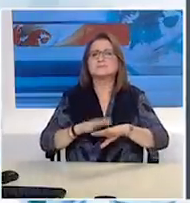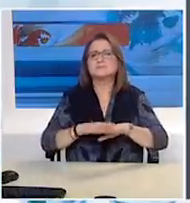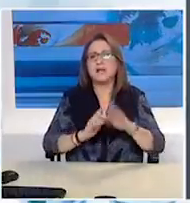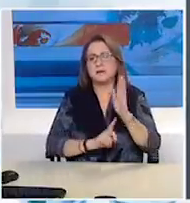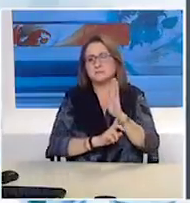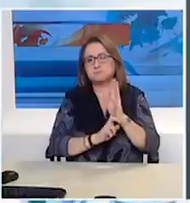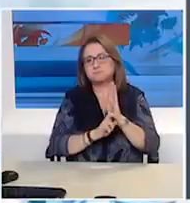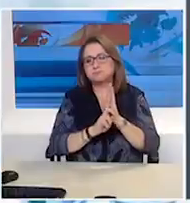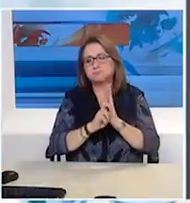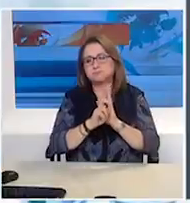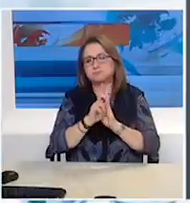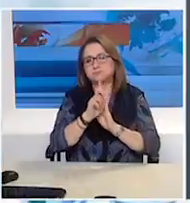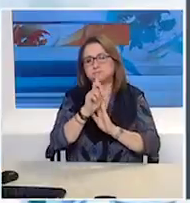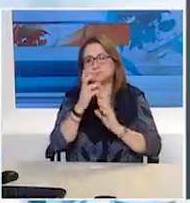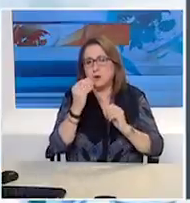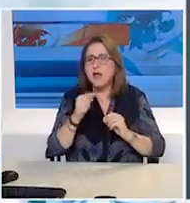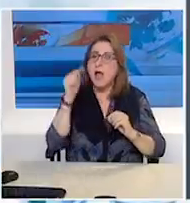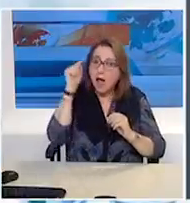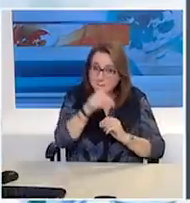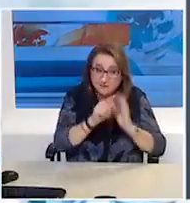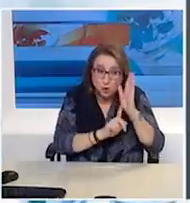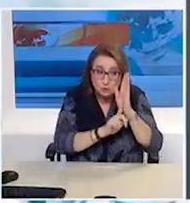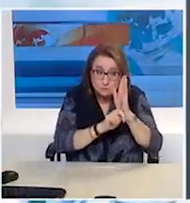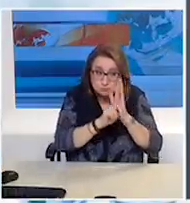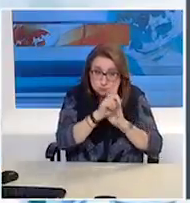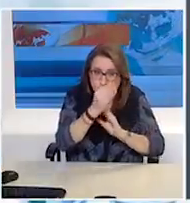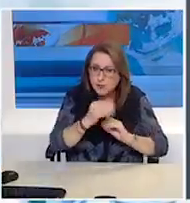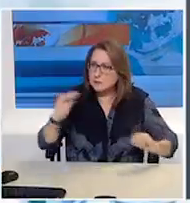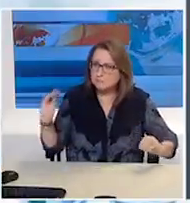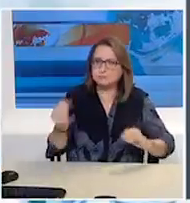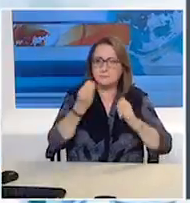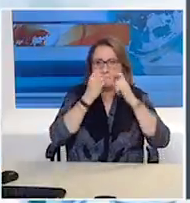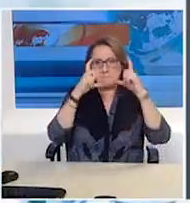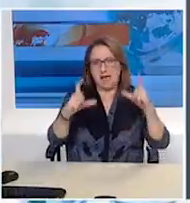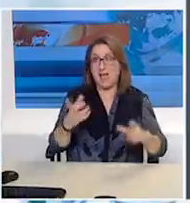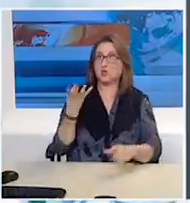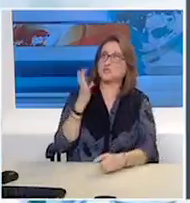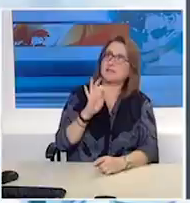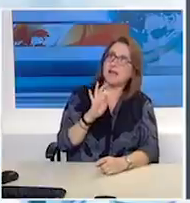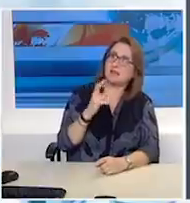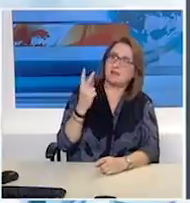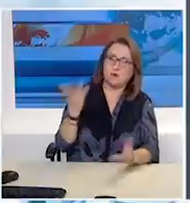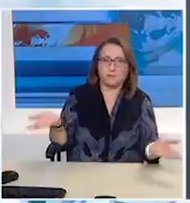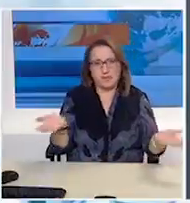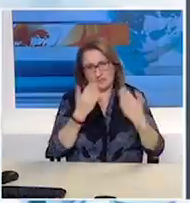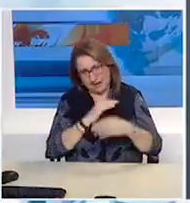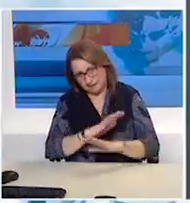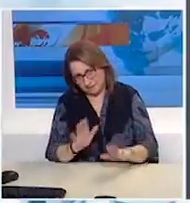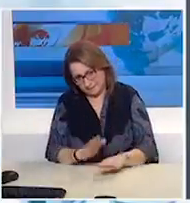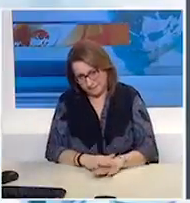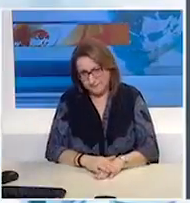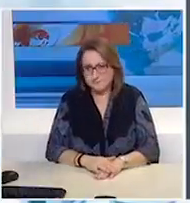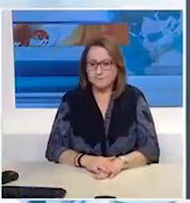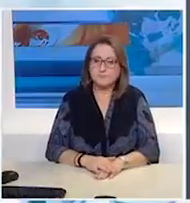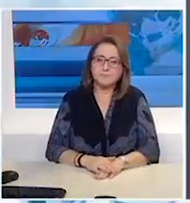γέννη εμφάνισης ακραίων καιρικών φαινομένων που επηρεάζουν την καθημερινότητά μας. Ο Παγκόσμιος Οργανισμός Υγείας